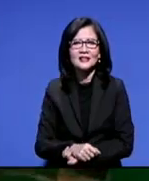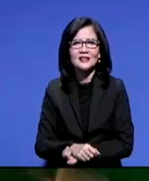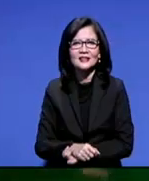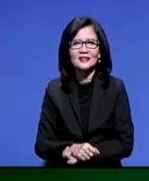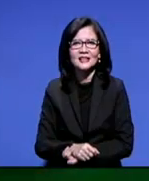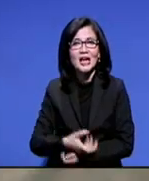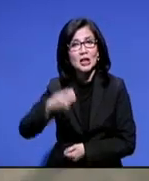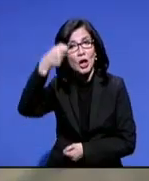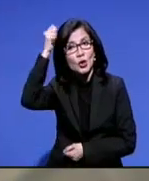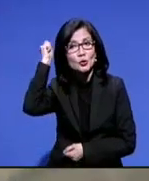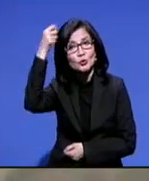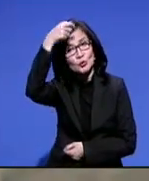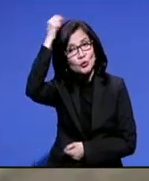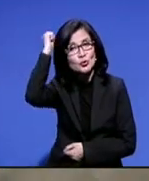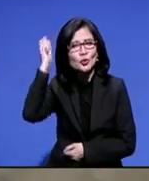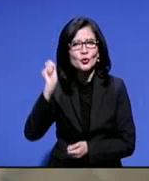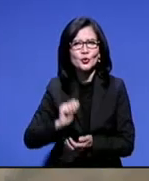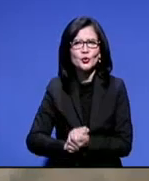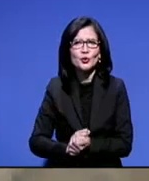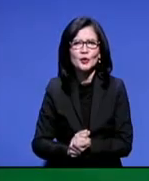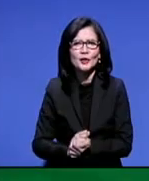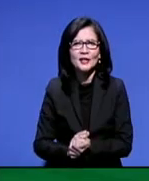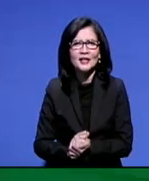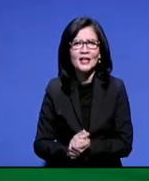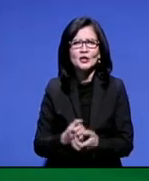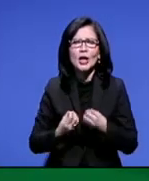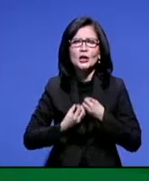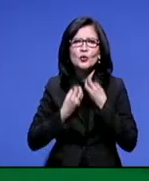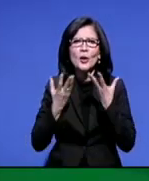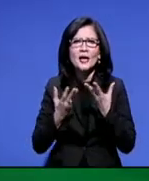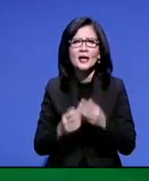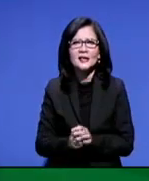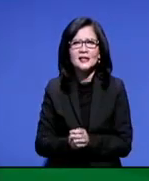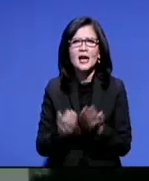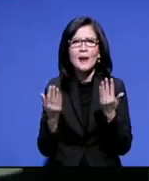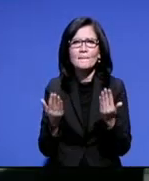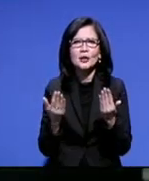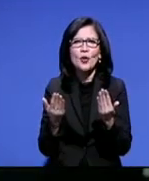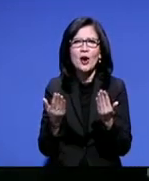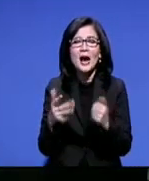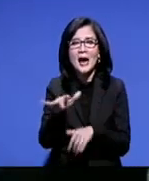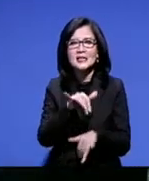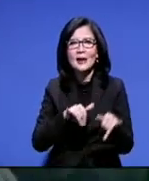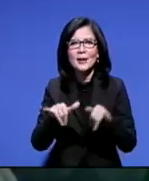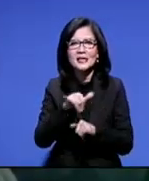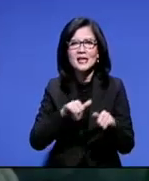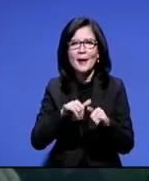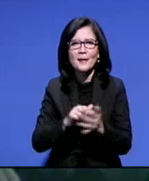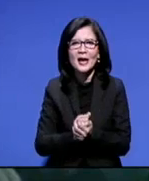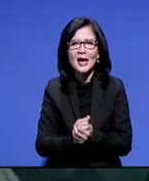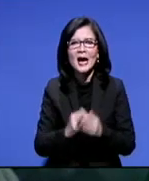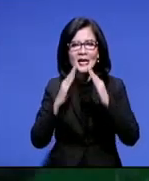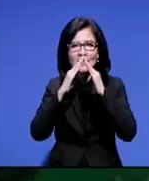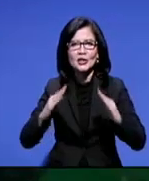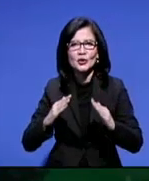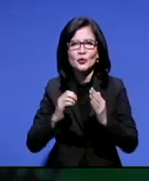Tak hanya cukur gundul, wujud syukur pendukung Jokowi Ma'ruf juga diungkapkan dengan menggelar istighosah dan doa bersama di rumah pergerakan Gus Dur di